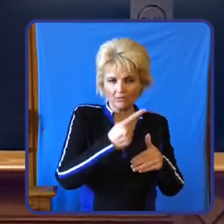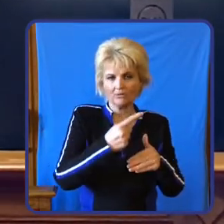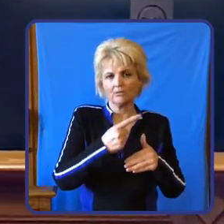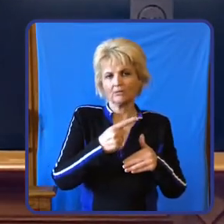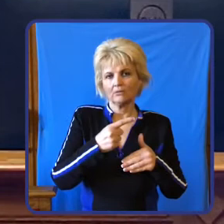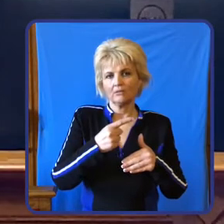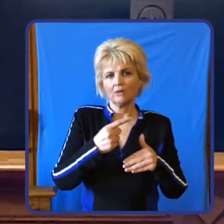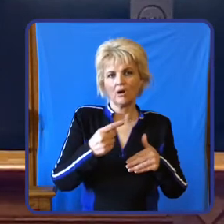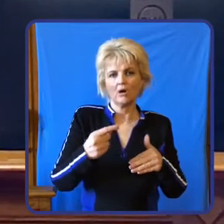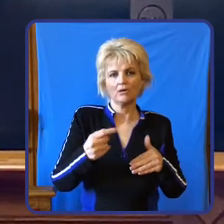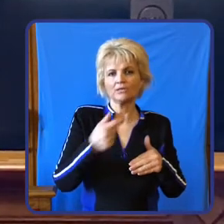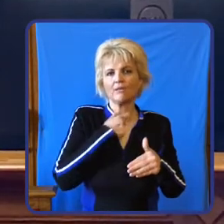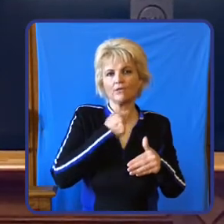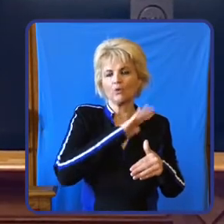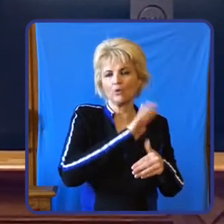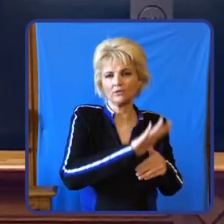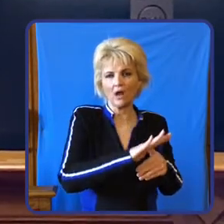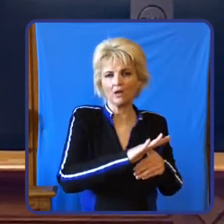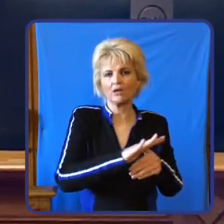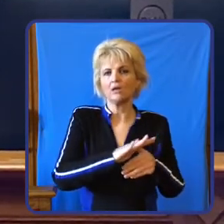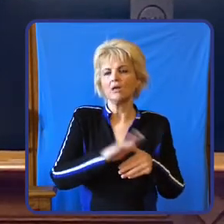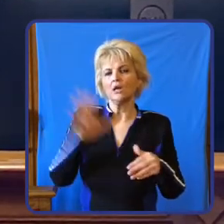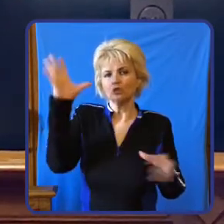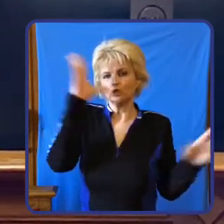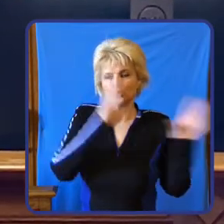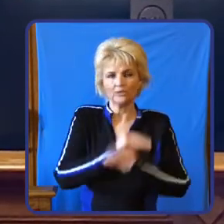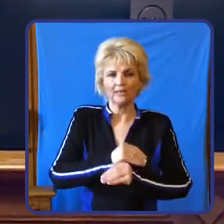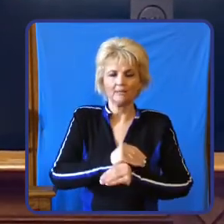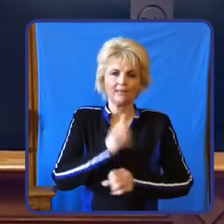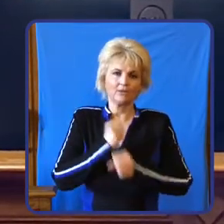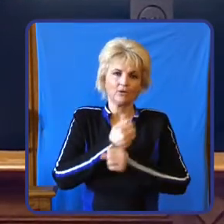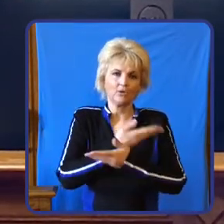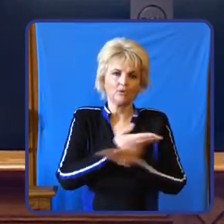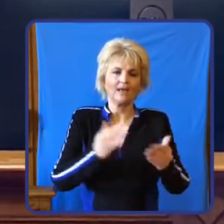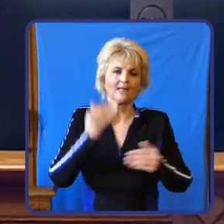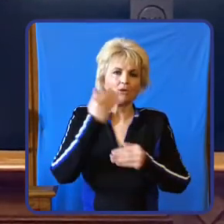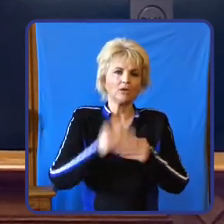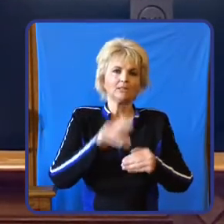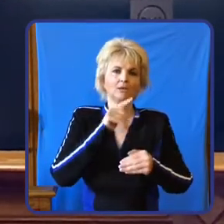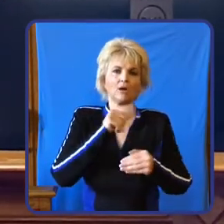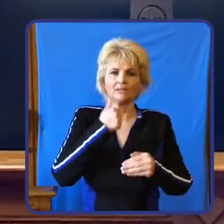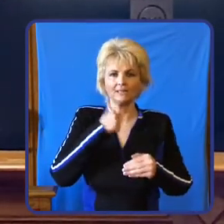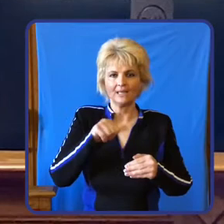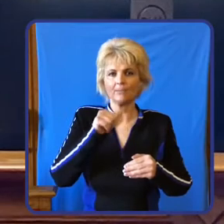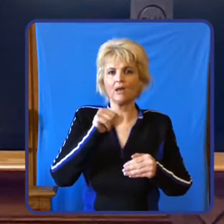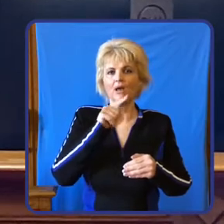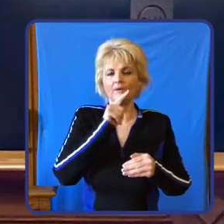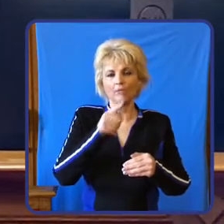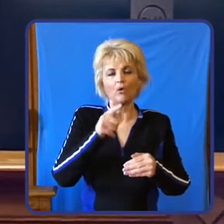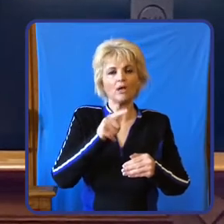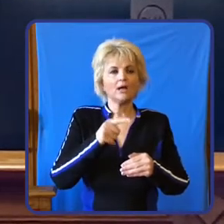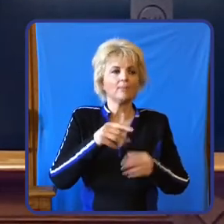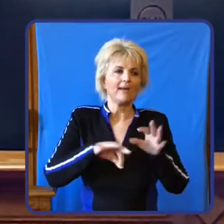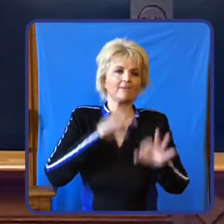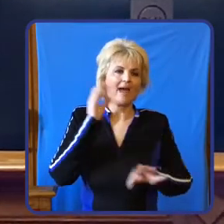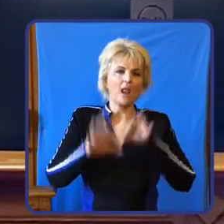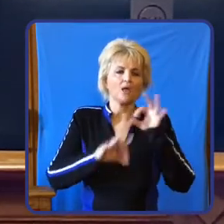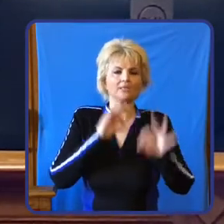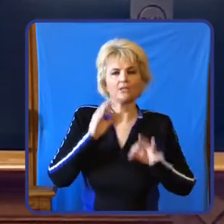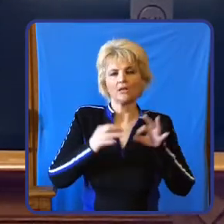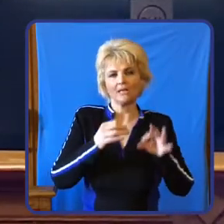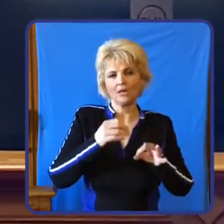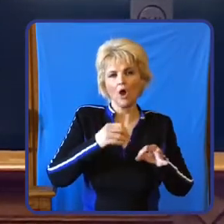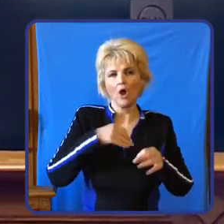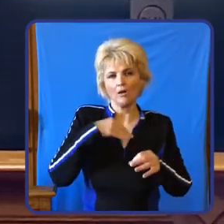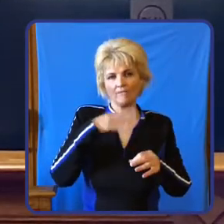őket, addig a nép meg fogja választani a Fideszt. Jó? Ehhez nem a népet kell leváltani,